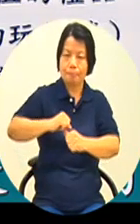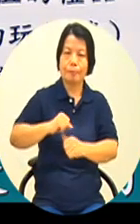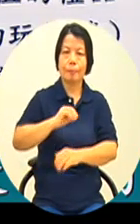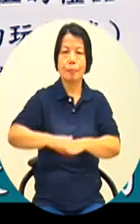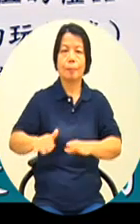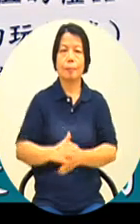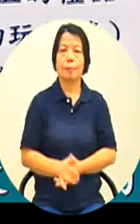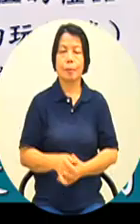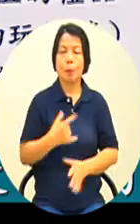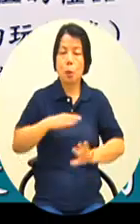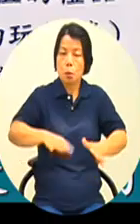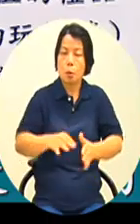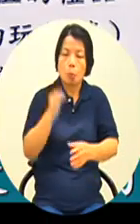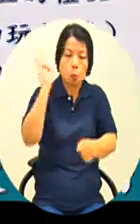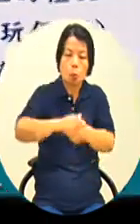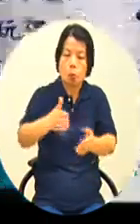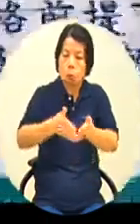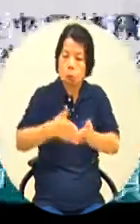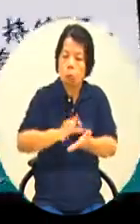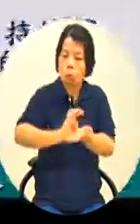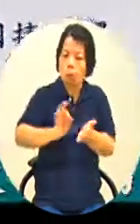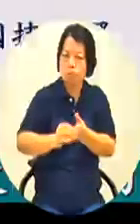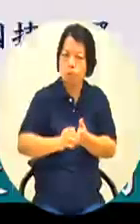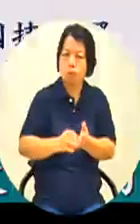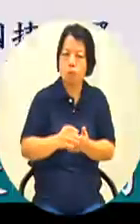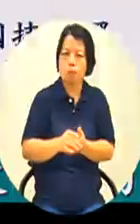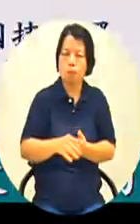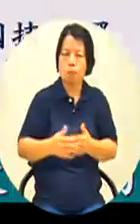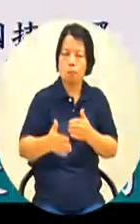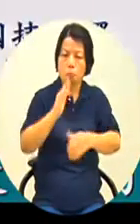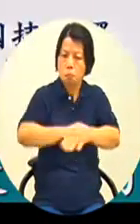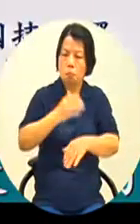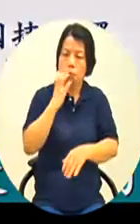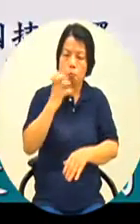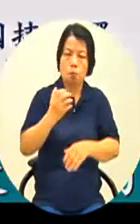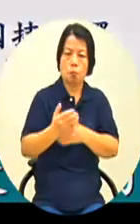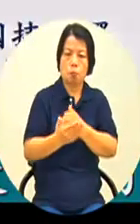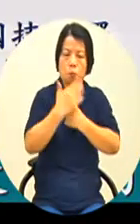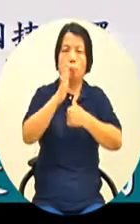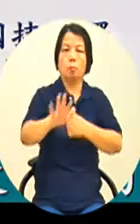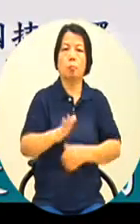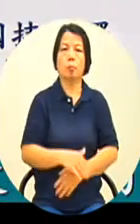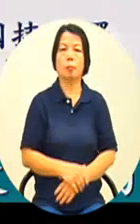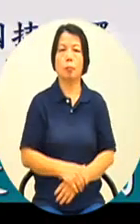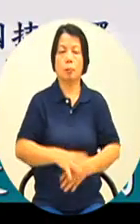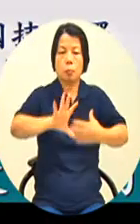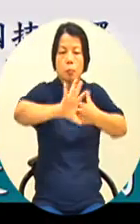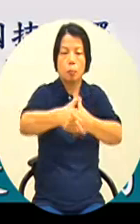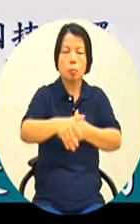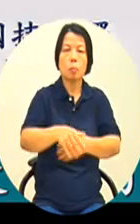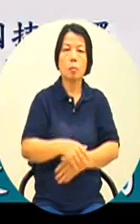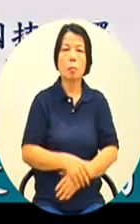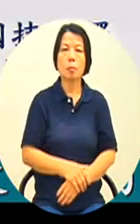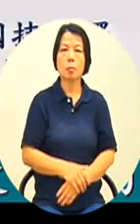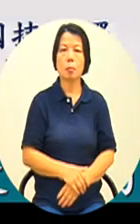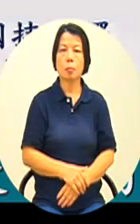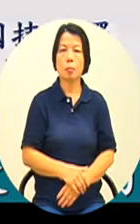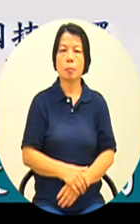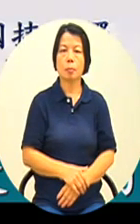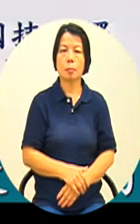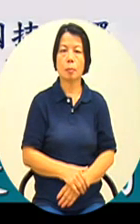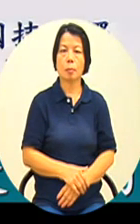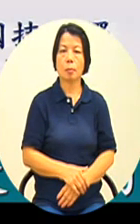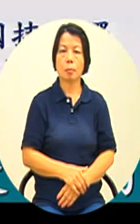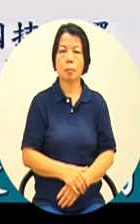钱就是花在刀口上。好，来我看一下，好。啊，国外的吼，我当然讲国内，而且讲也未了，吼，啊，时间